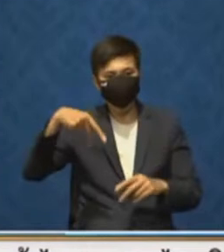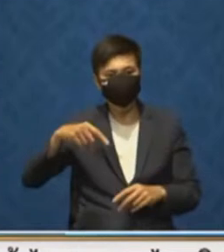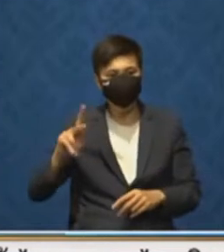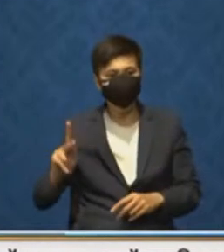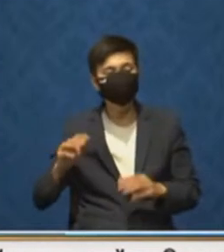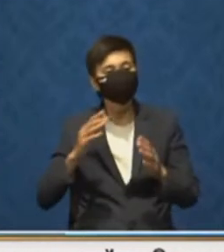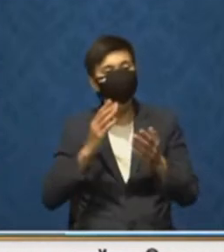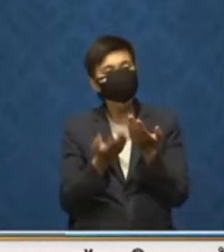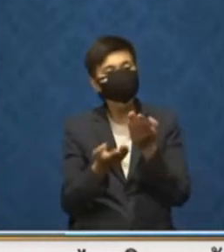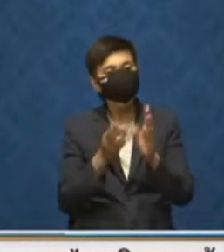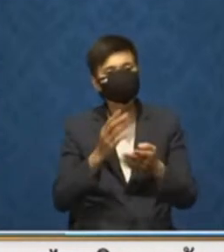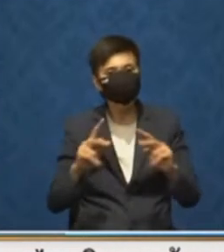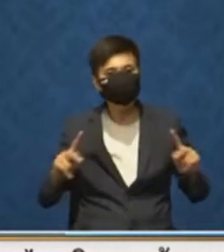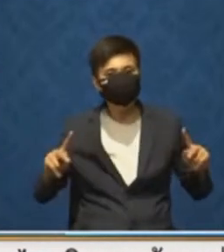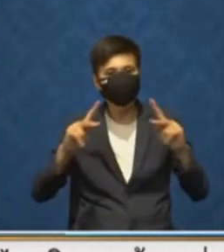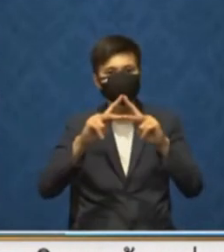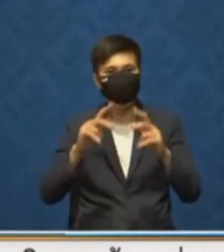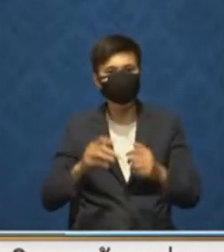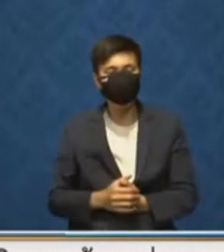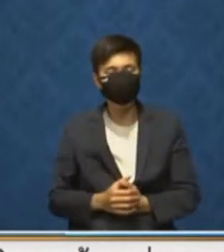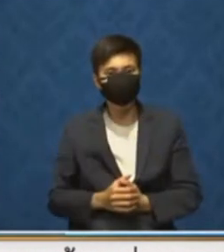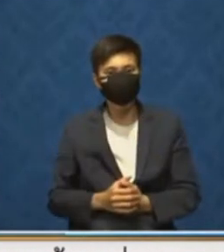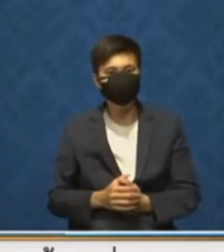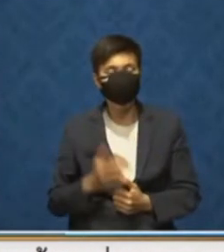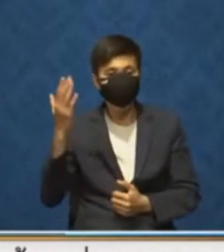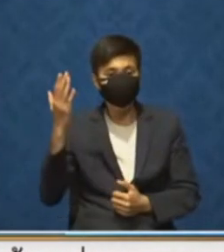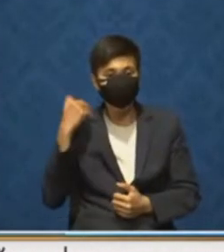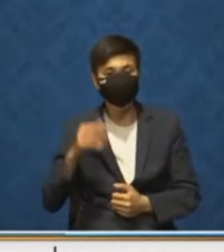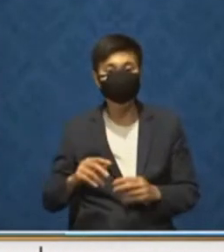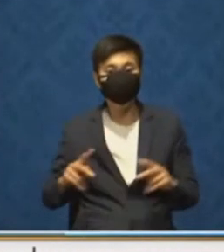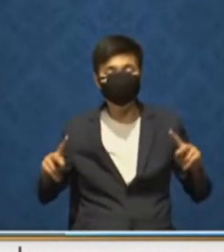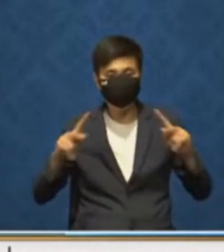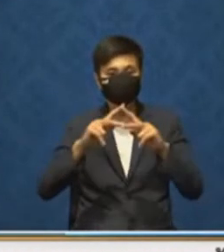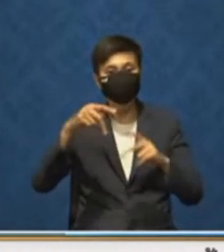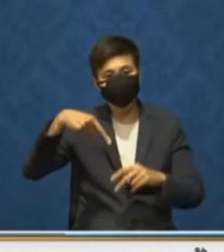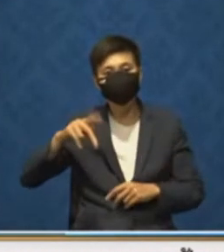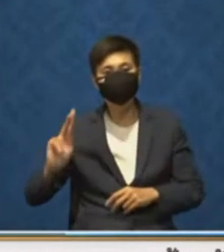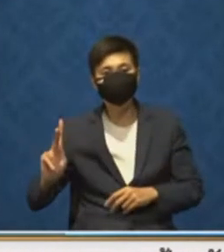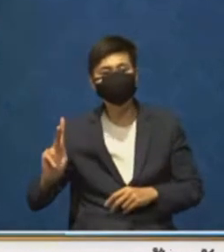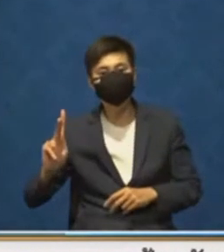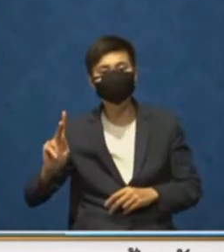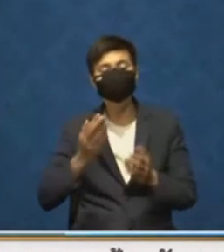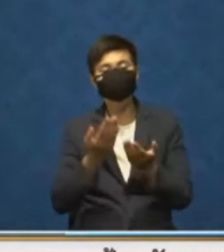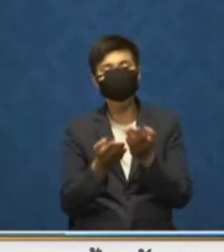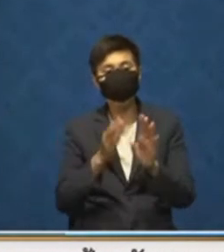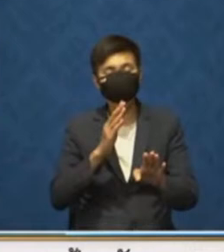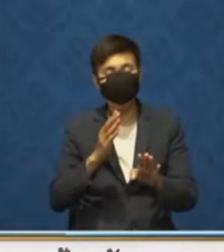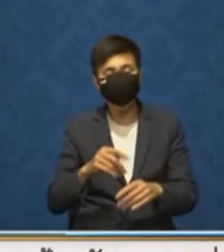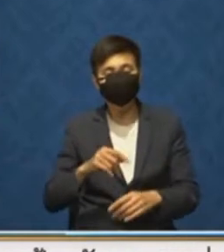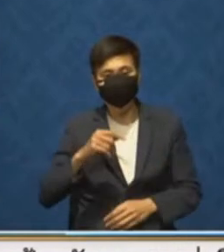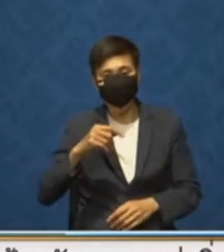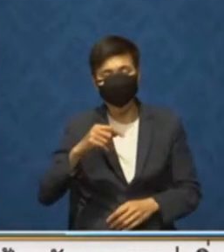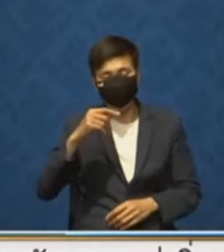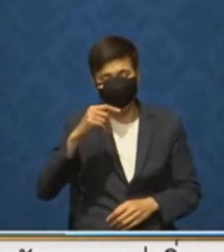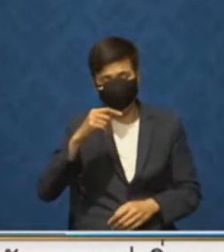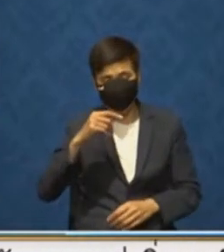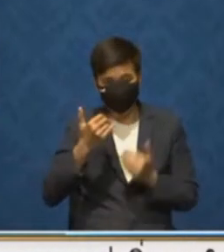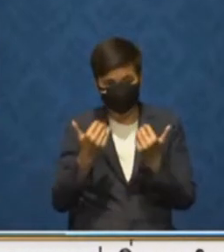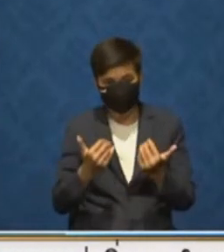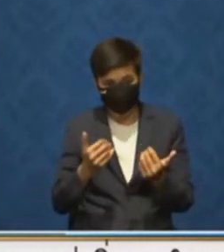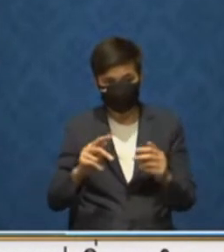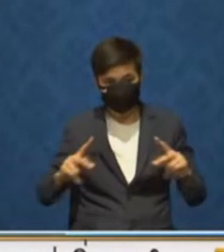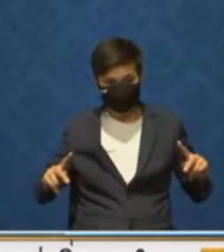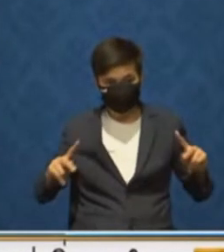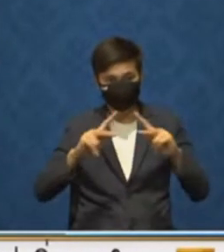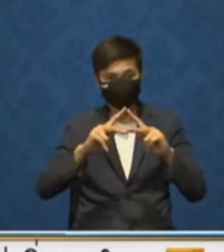อื่นบ้างนะครับว่ามันส่งไม่ก็เกี่ยวก็ส่งพัดติดเปรียบเทียบกับมาละหานะครับตอนนี้เอาประสงค์พัดเปรียบเทียบ